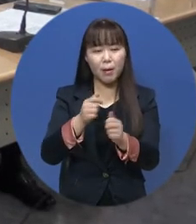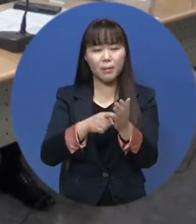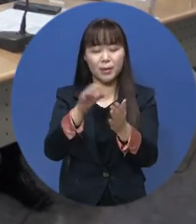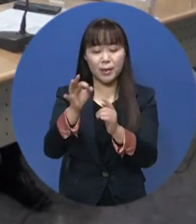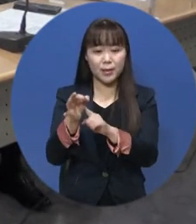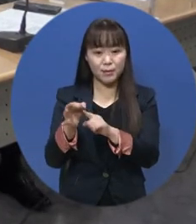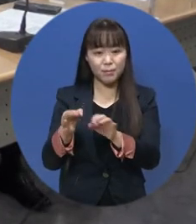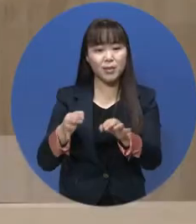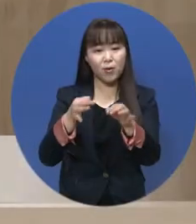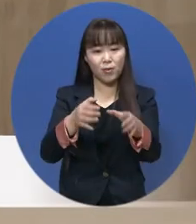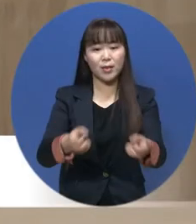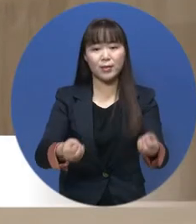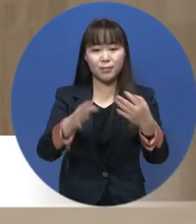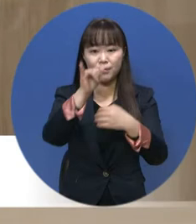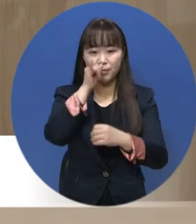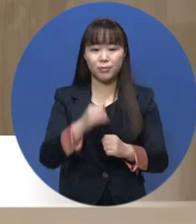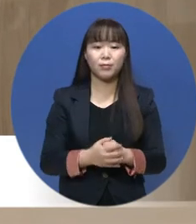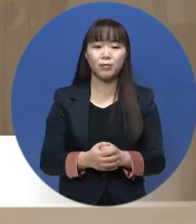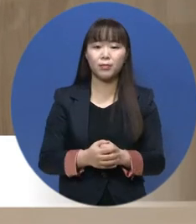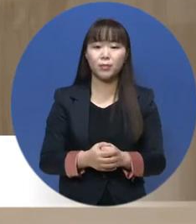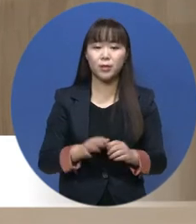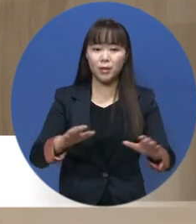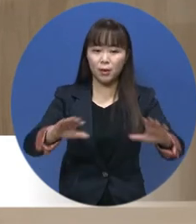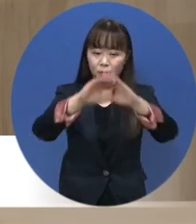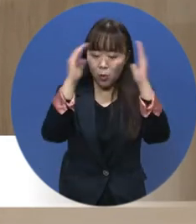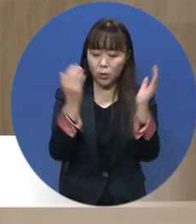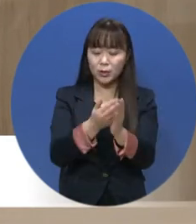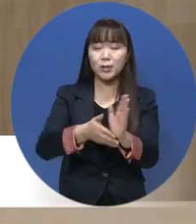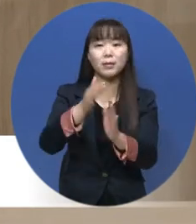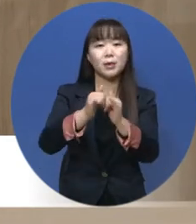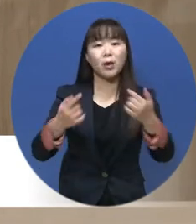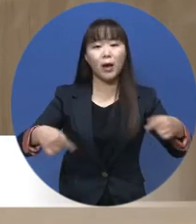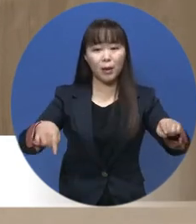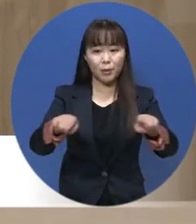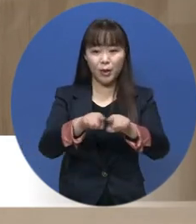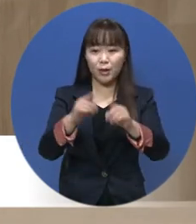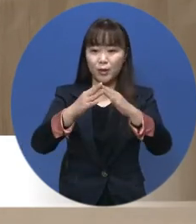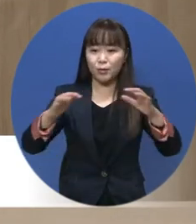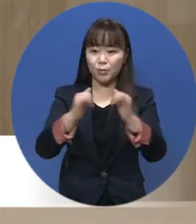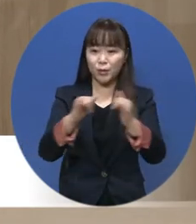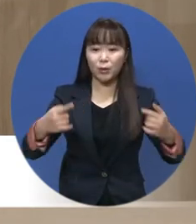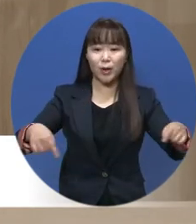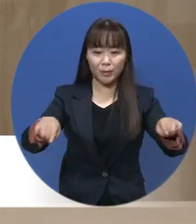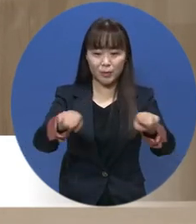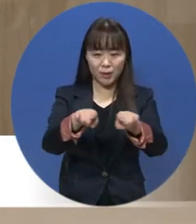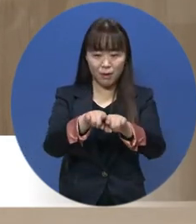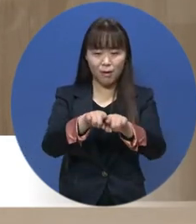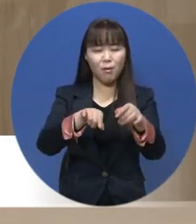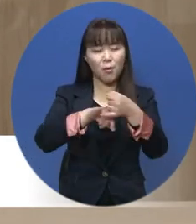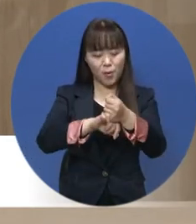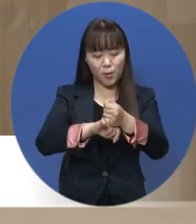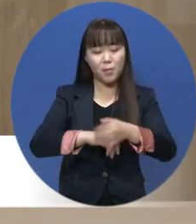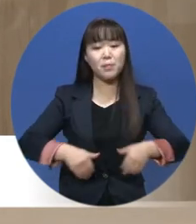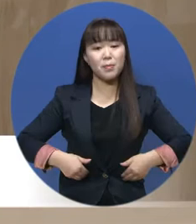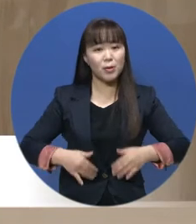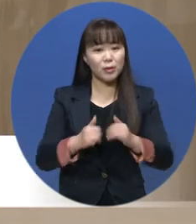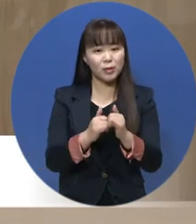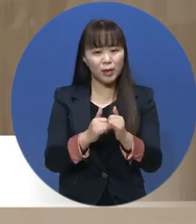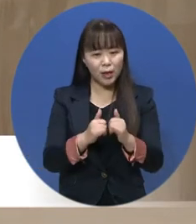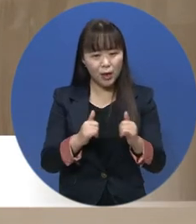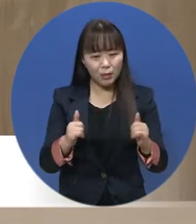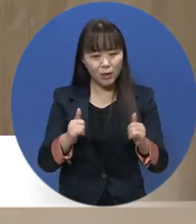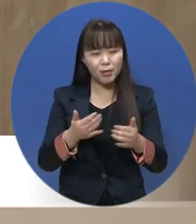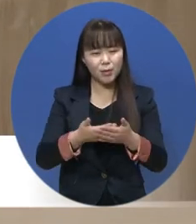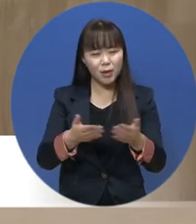전달식을 가졌습니다. 이제 모든 시민과 함께 이웃과 함께 꼭 필요한 사람에게 갈